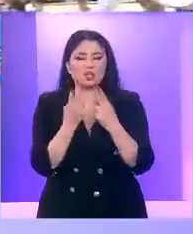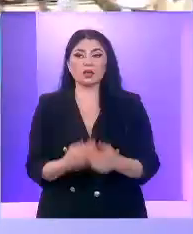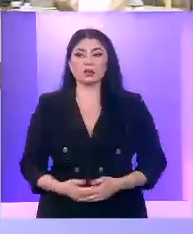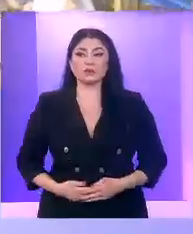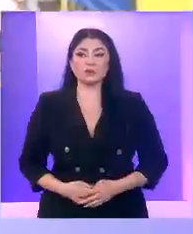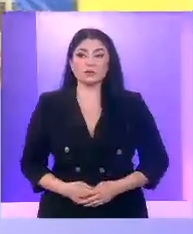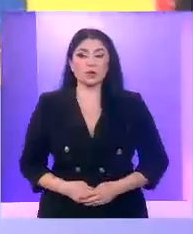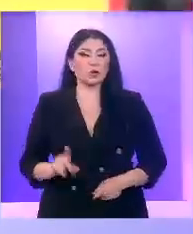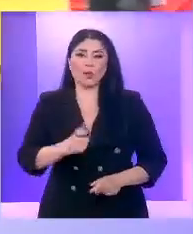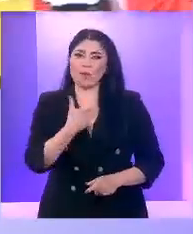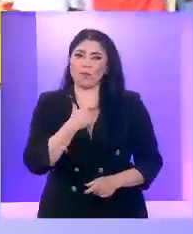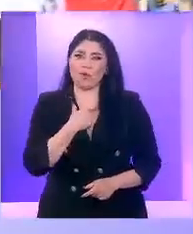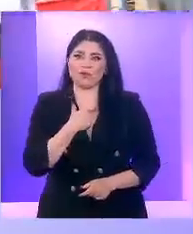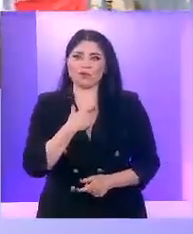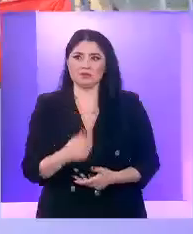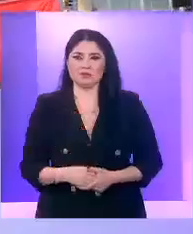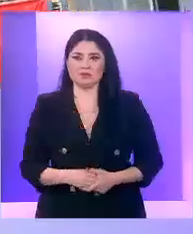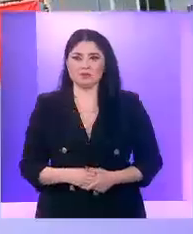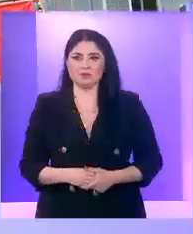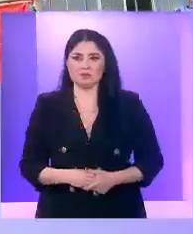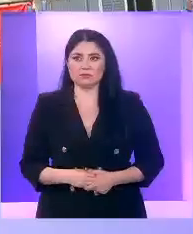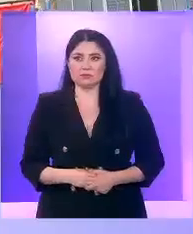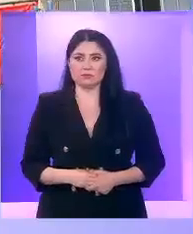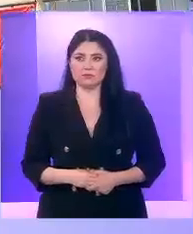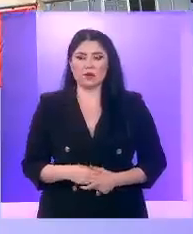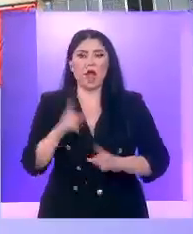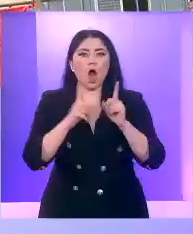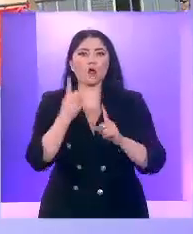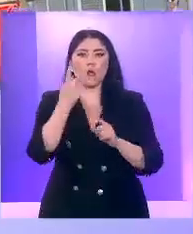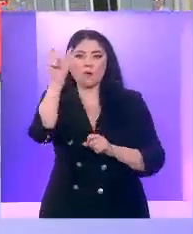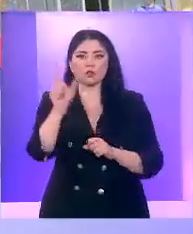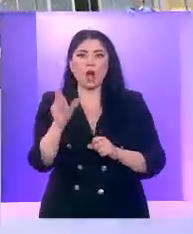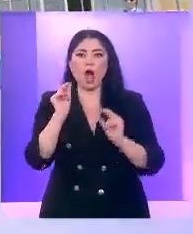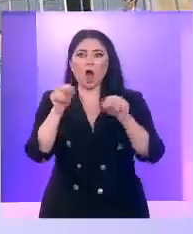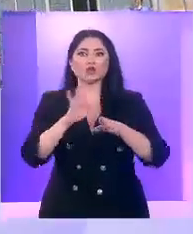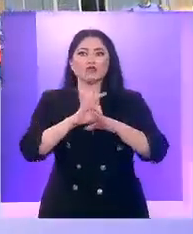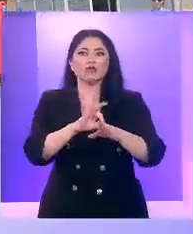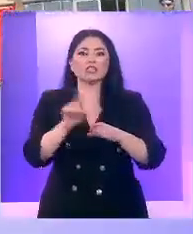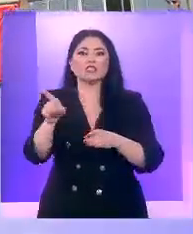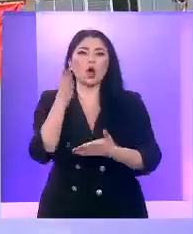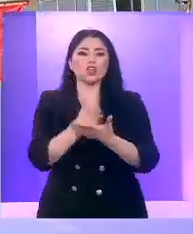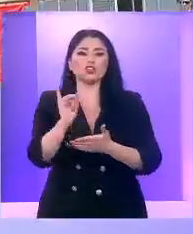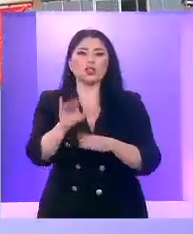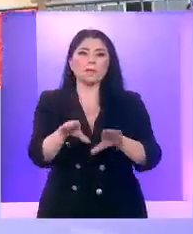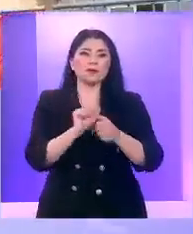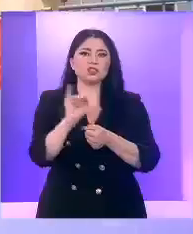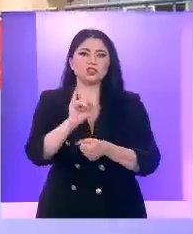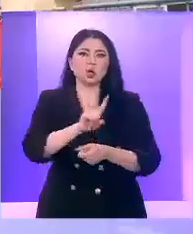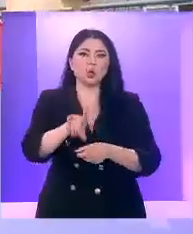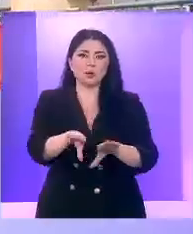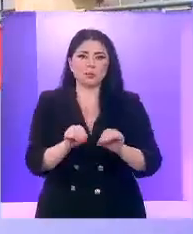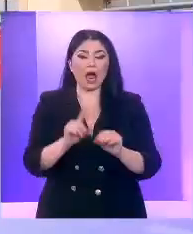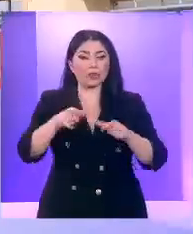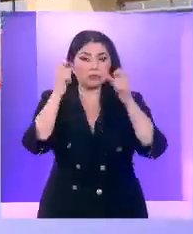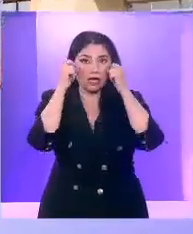că nu se mai poate ca niște indivizi care au ajuns în anumite funcții să dicteze cine primește și cine nu primește. Cred că ar trebui să